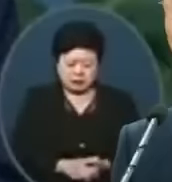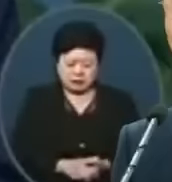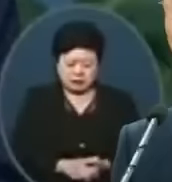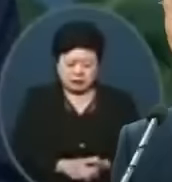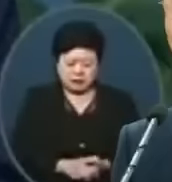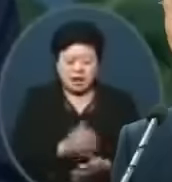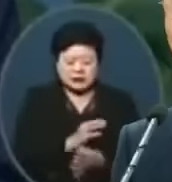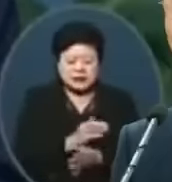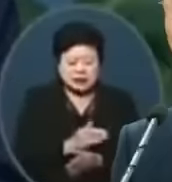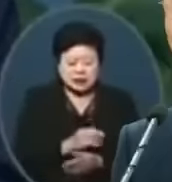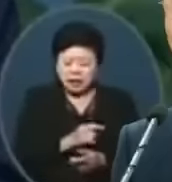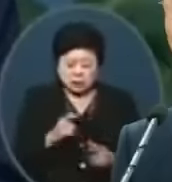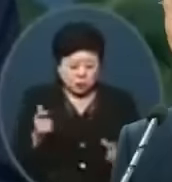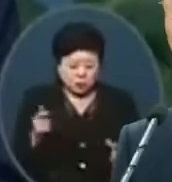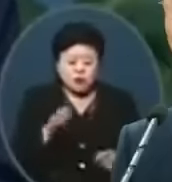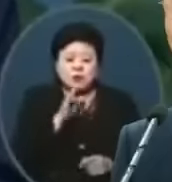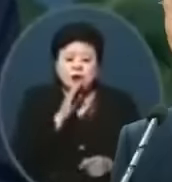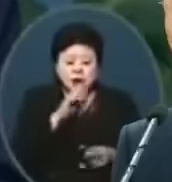장난으로 하는 말이 아닙니다.